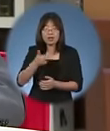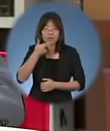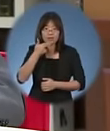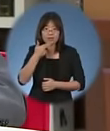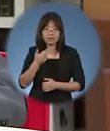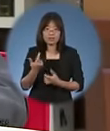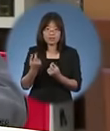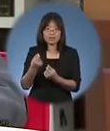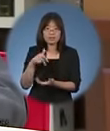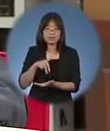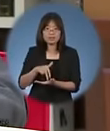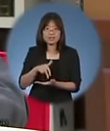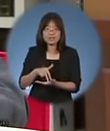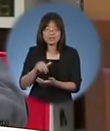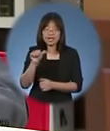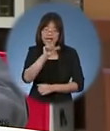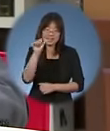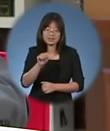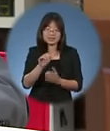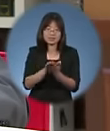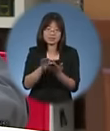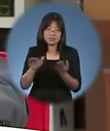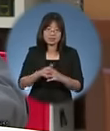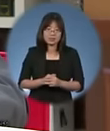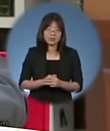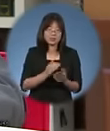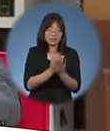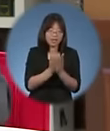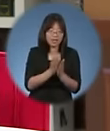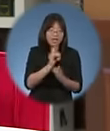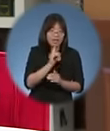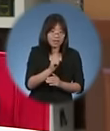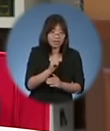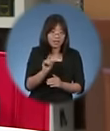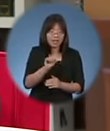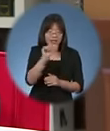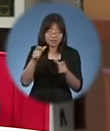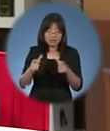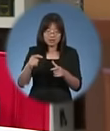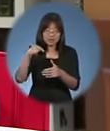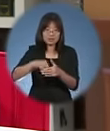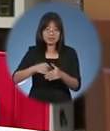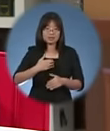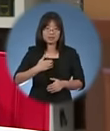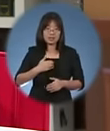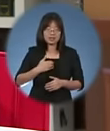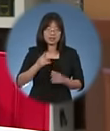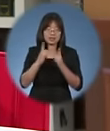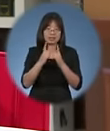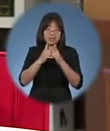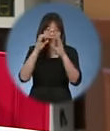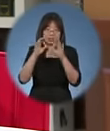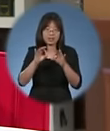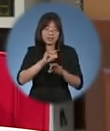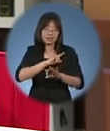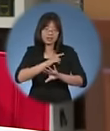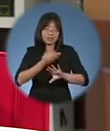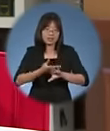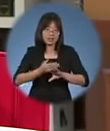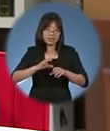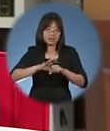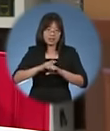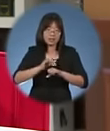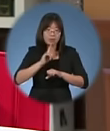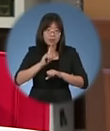그런 경우는 아시아입니다. 아시아가 좀 다양하고 네. 네. 아시아 중에서도 제가 겪은 바야만 가장 다른 세 개의